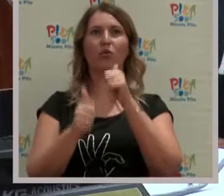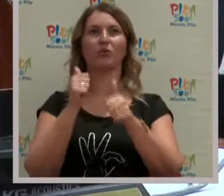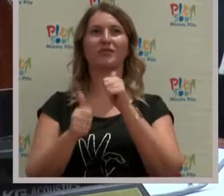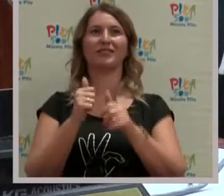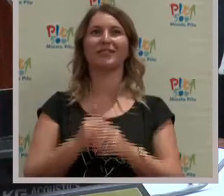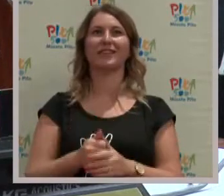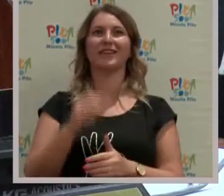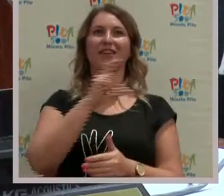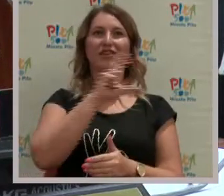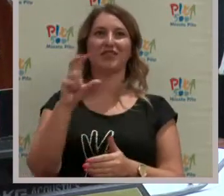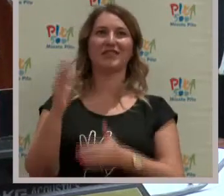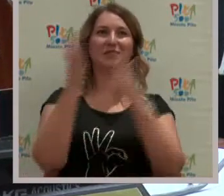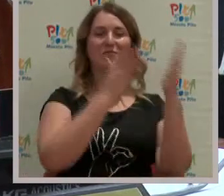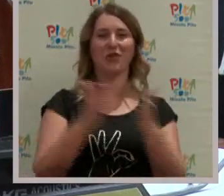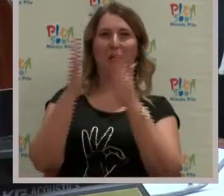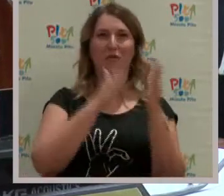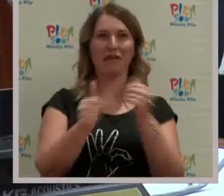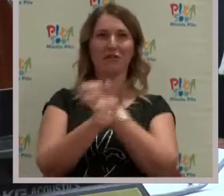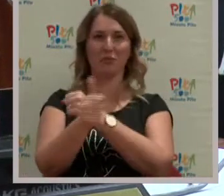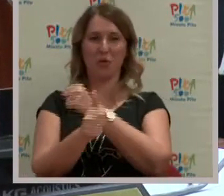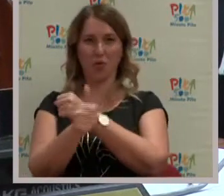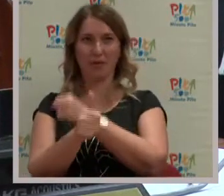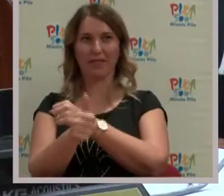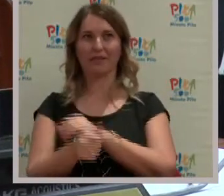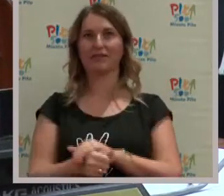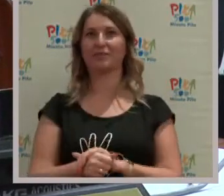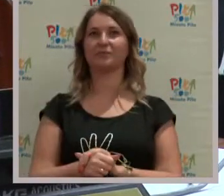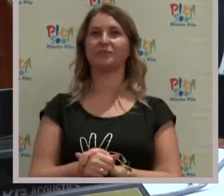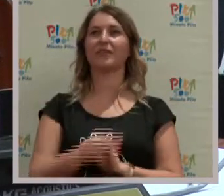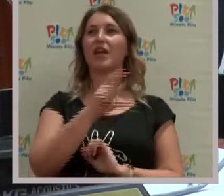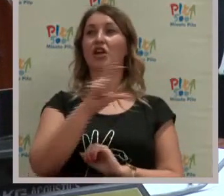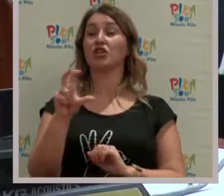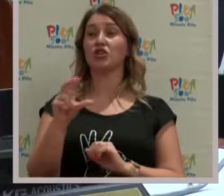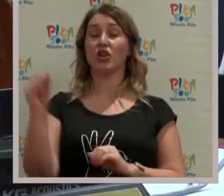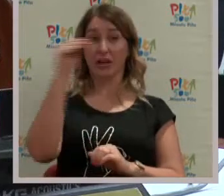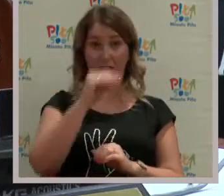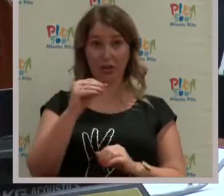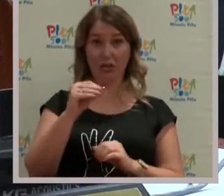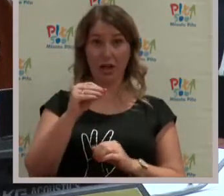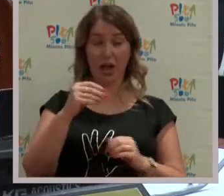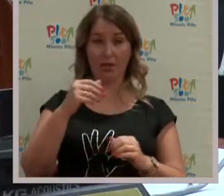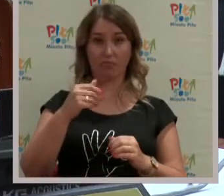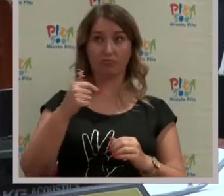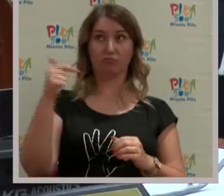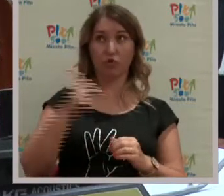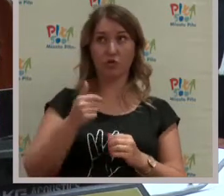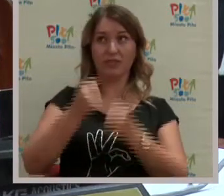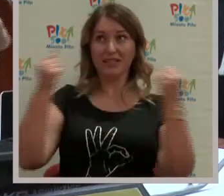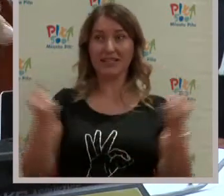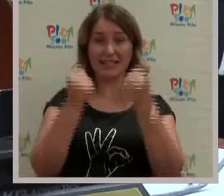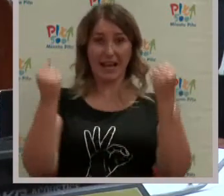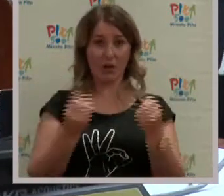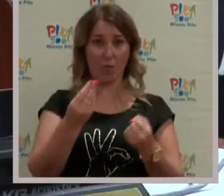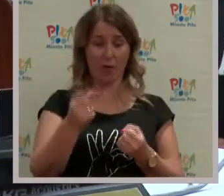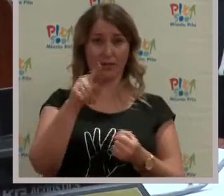dokumentację spróbować ubiegać się jeszcze o dodatkowe środki na budowę dróg lokalnych w bieżącym